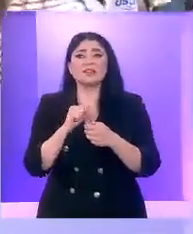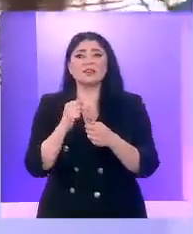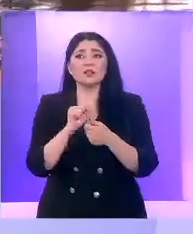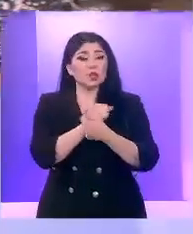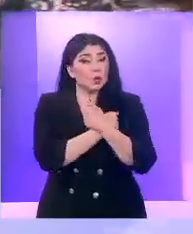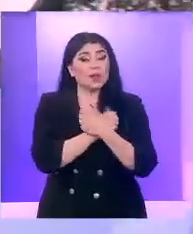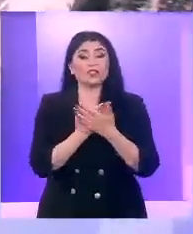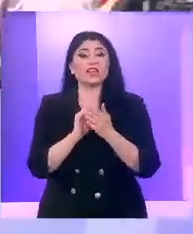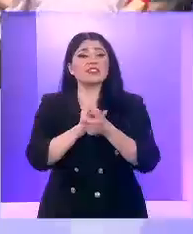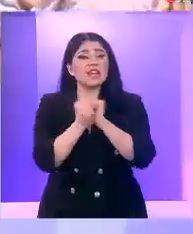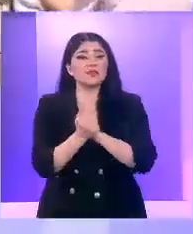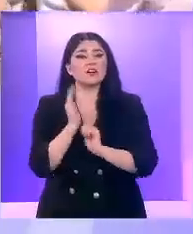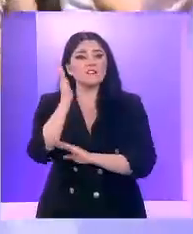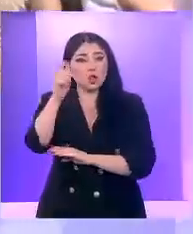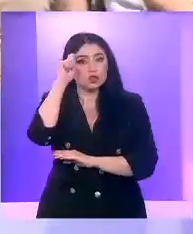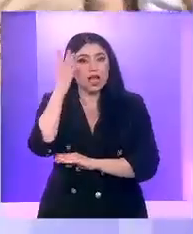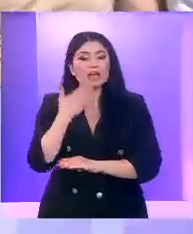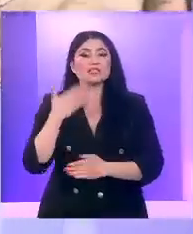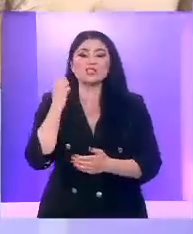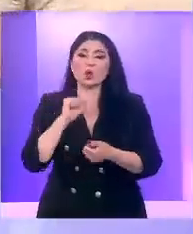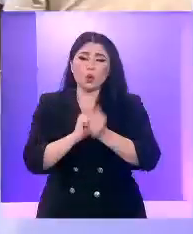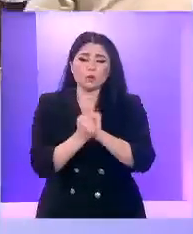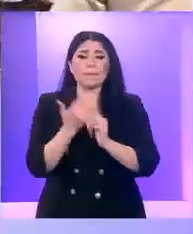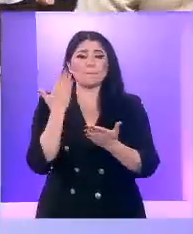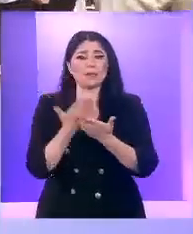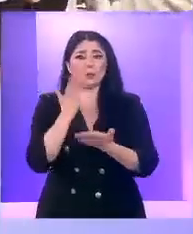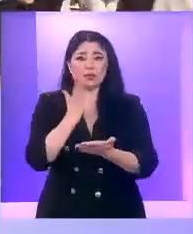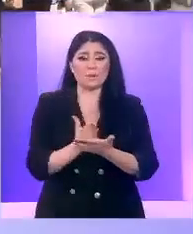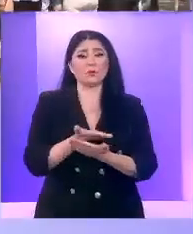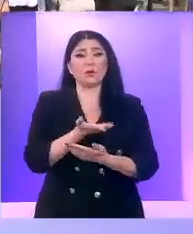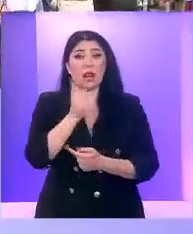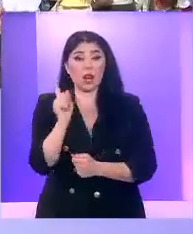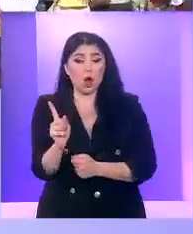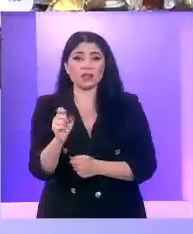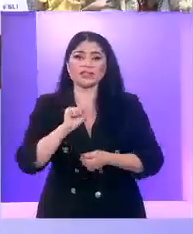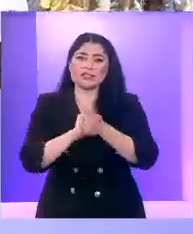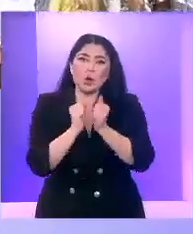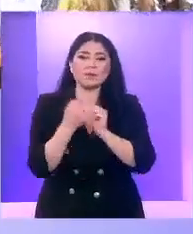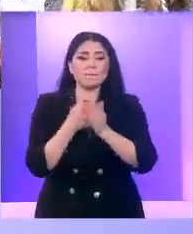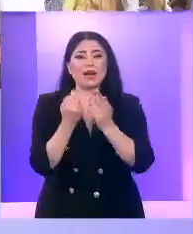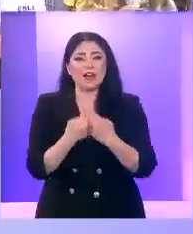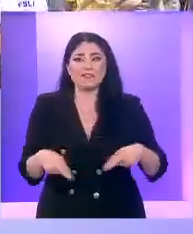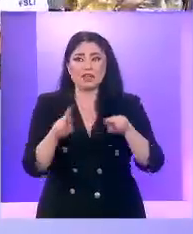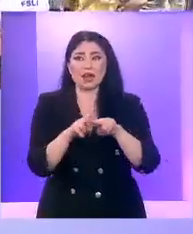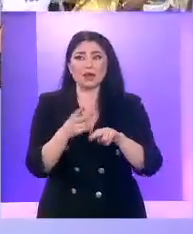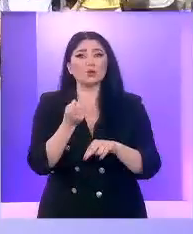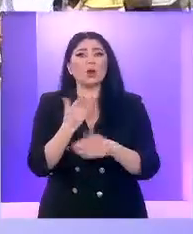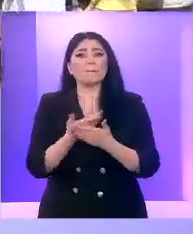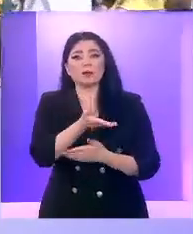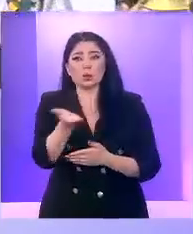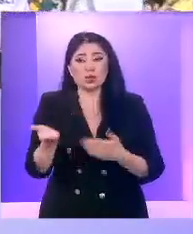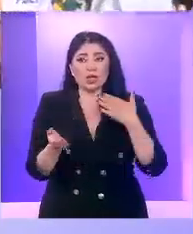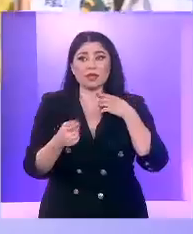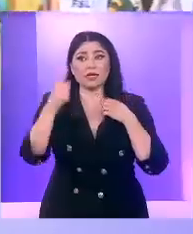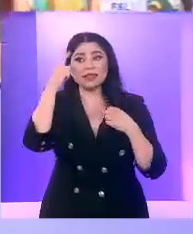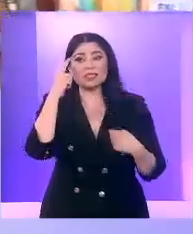atunci când trebuie să lupți pentru drepturile tale, trebuie să mergi până la capăt. Și e adevărat că există sacrificiu, dar nu numai pentru ei. Gândiți-vă că